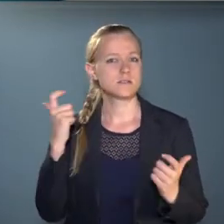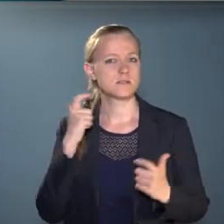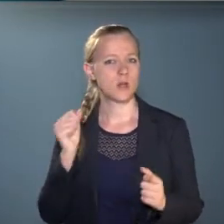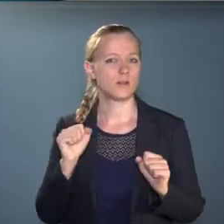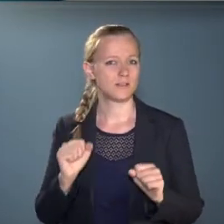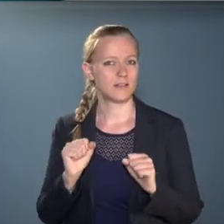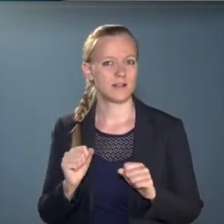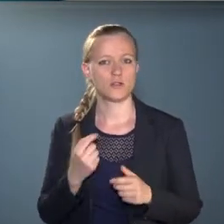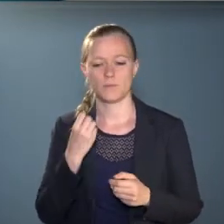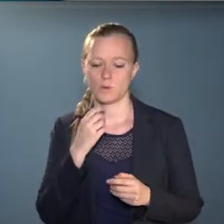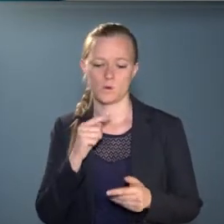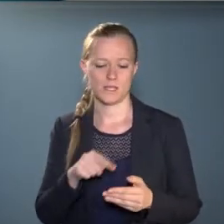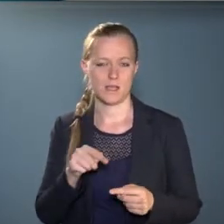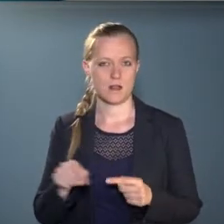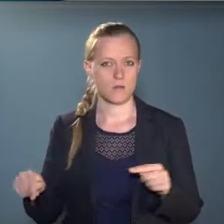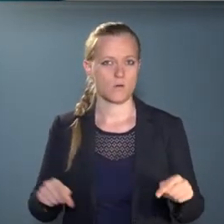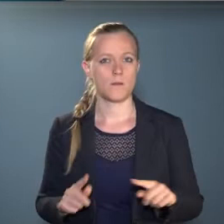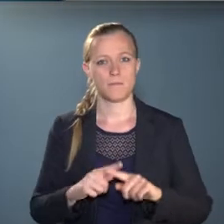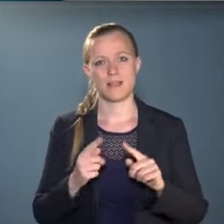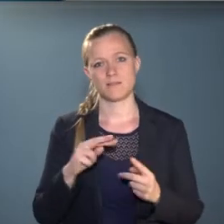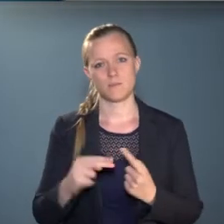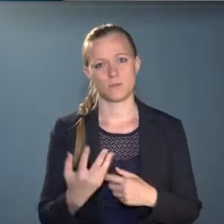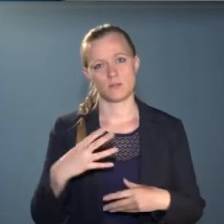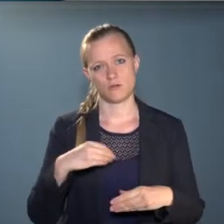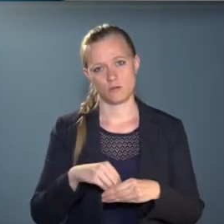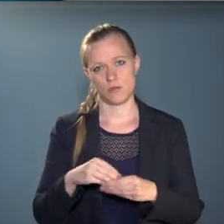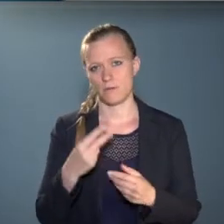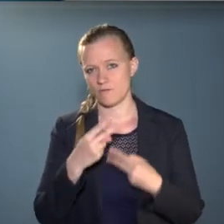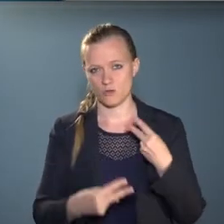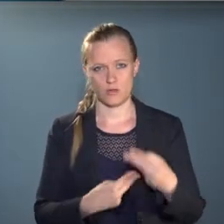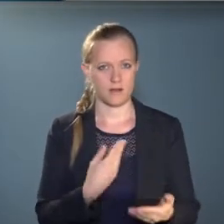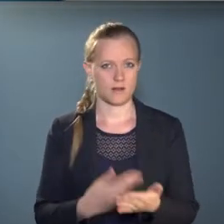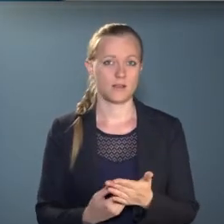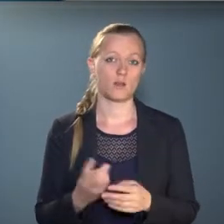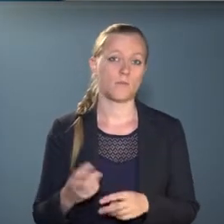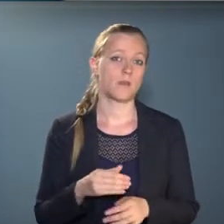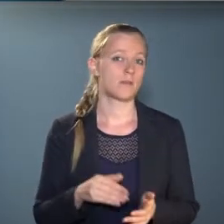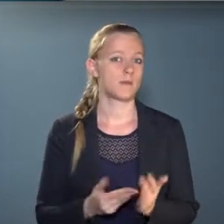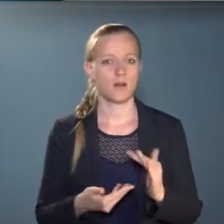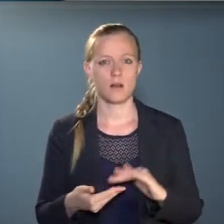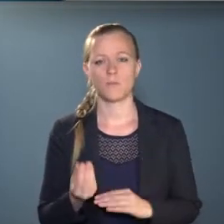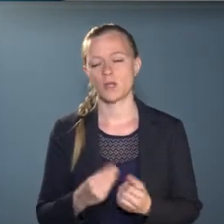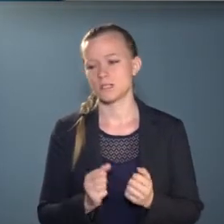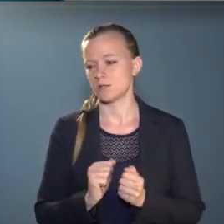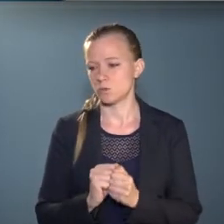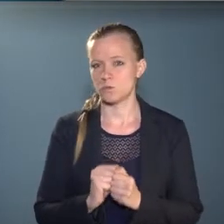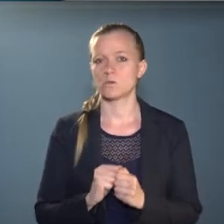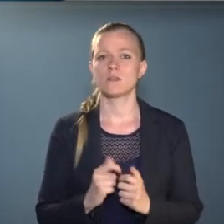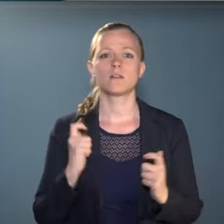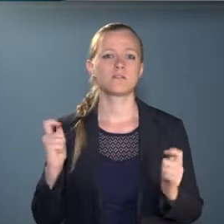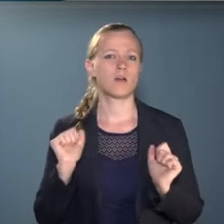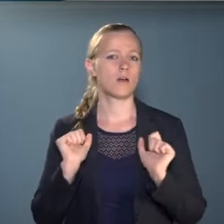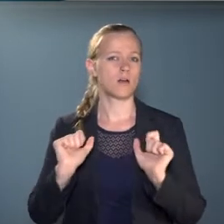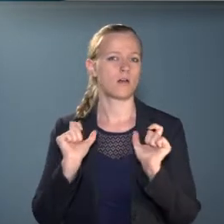zajgátló védővezeteket kijelöli, hanem egyéb szempontok is kerüljenek megvizsgálásra. Ugye Kőbánya még alapból azért küzd, hogy bekerüljön a zajgátló